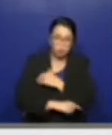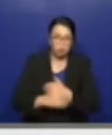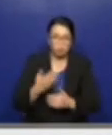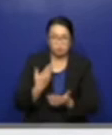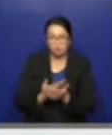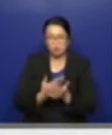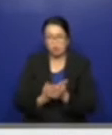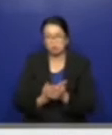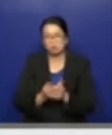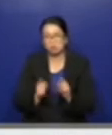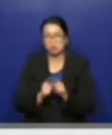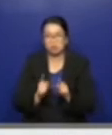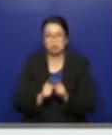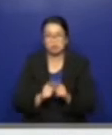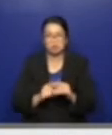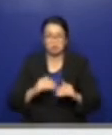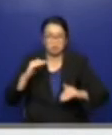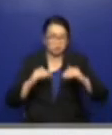ไม่มีทุจริ